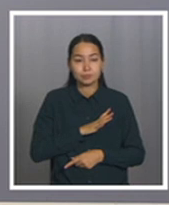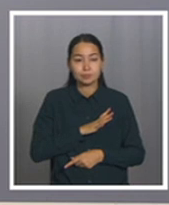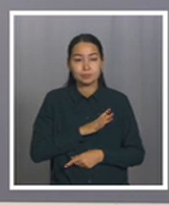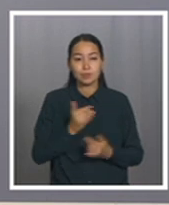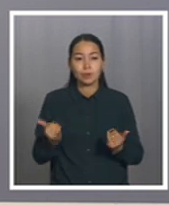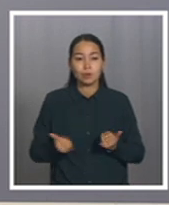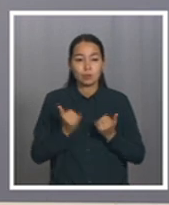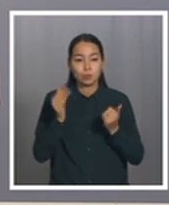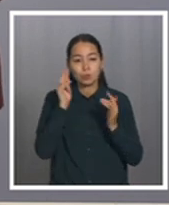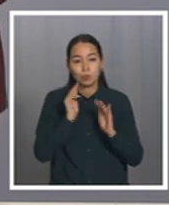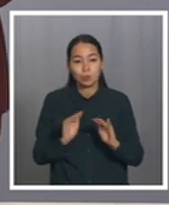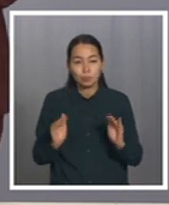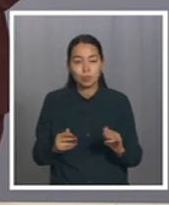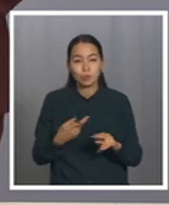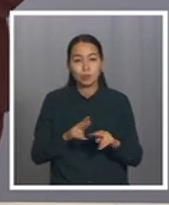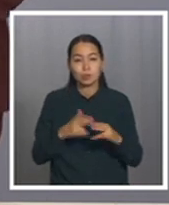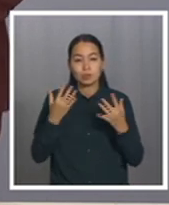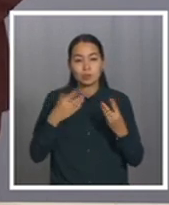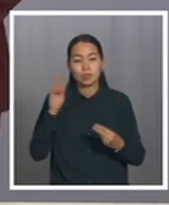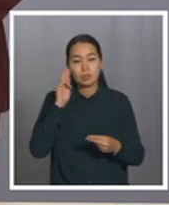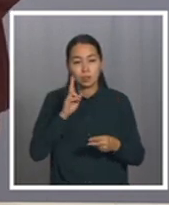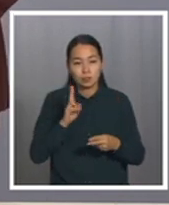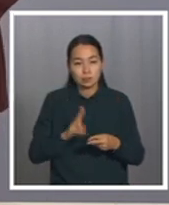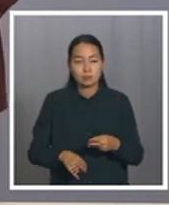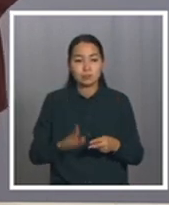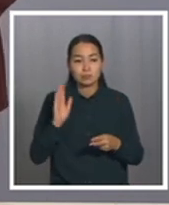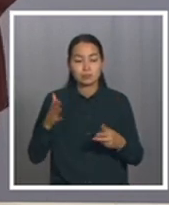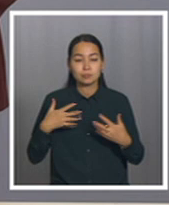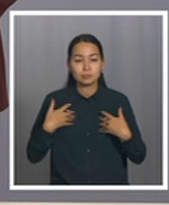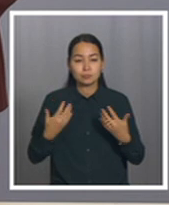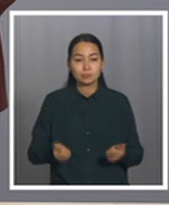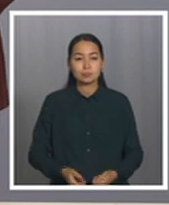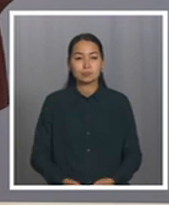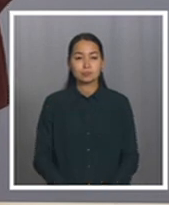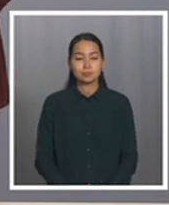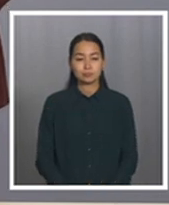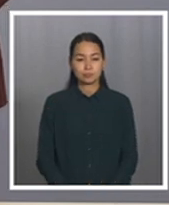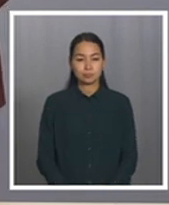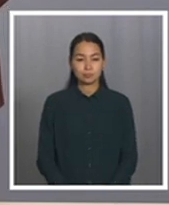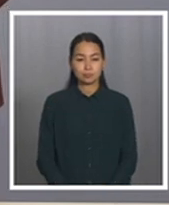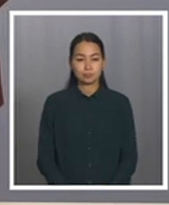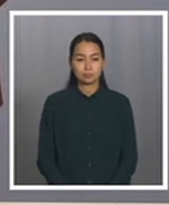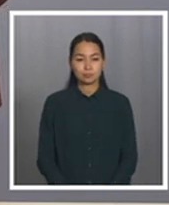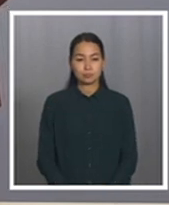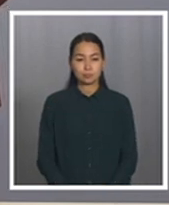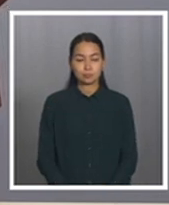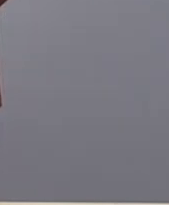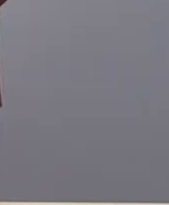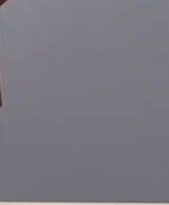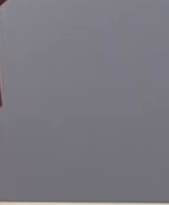Құрметті оқушылар, осымен бүгінгі сабағымыз аяқталды. Келесі кездескенше сау, саламатта